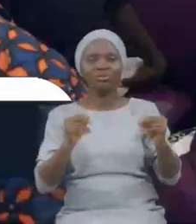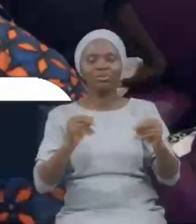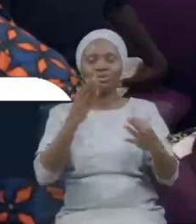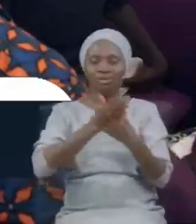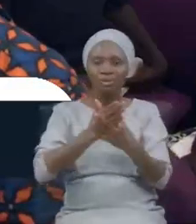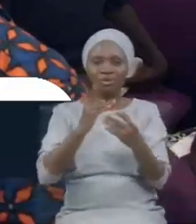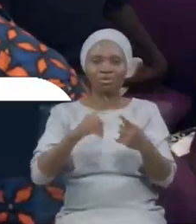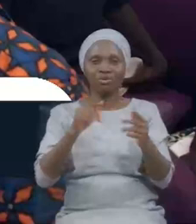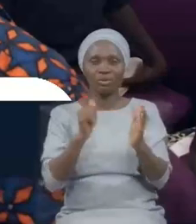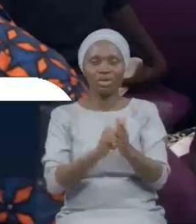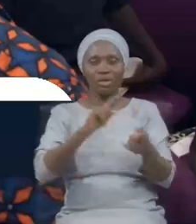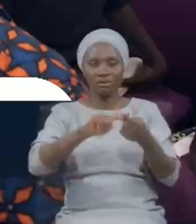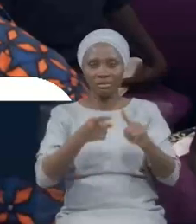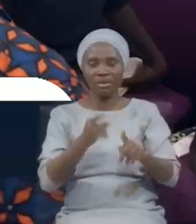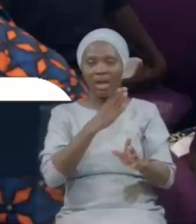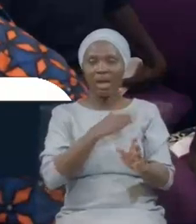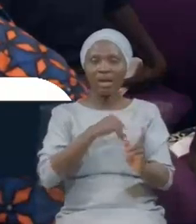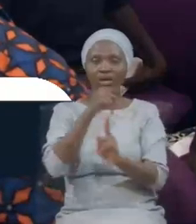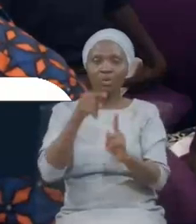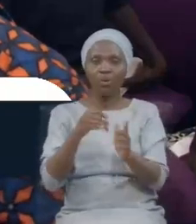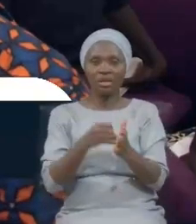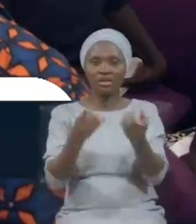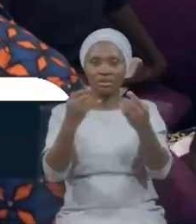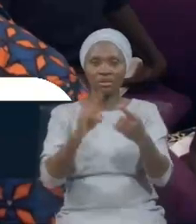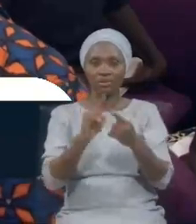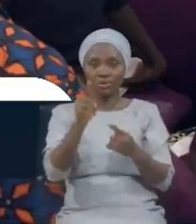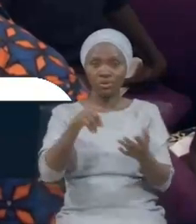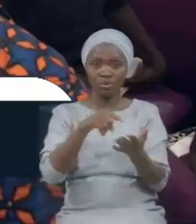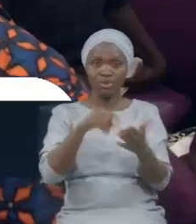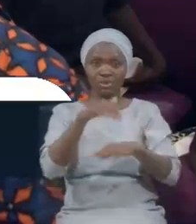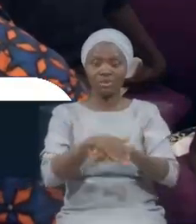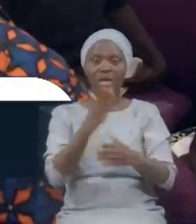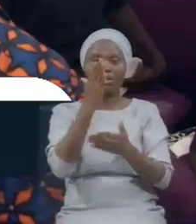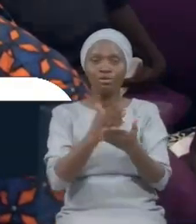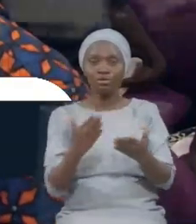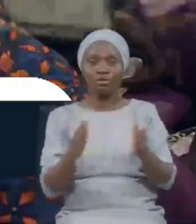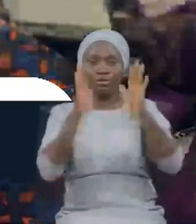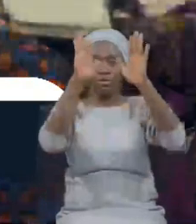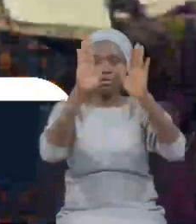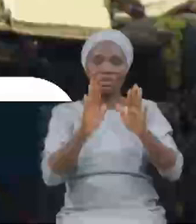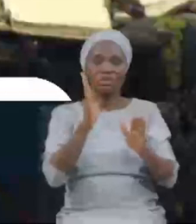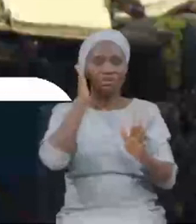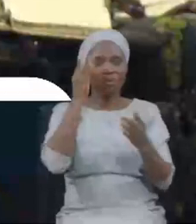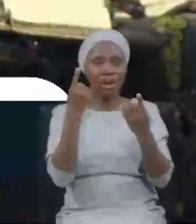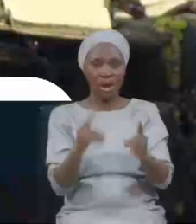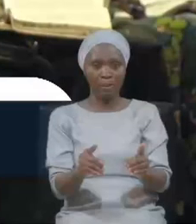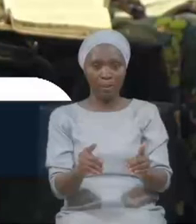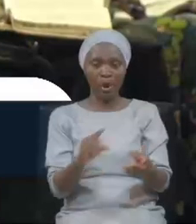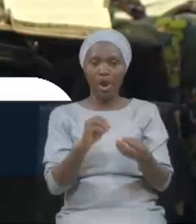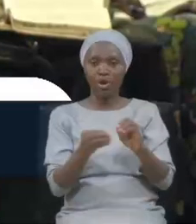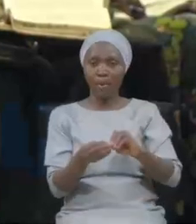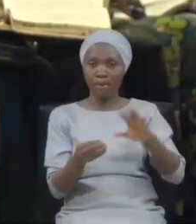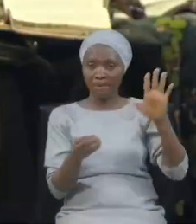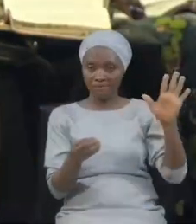vous arriver. Quelque chose de merveilleux va se produire. Numéro 5, il y a la